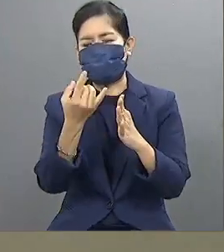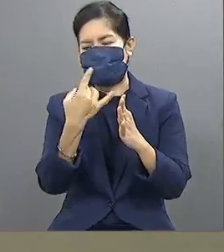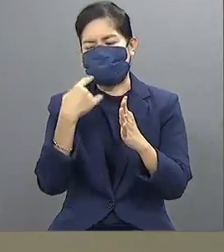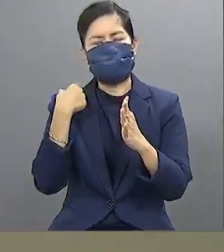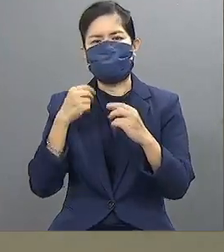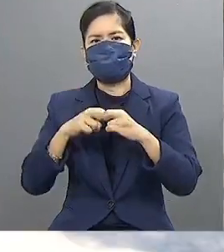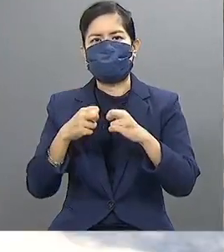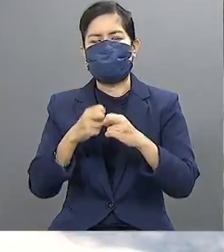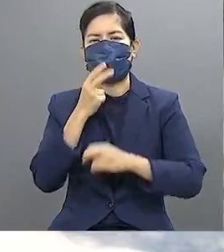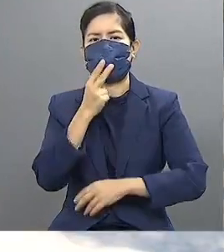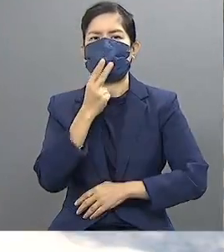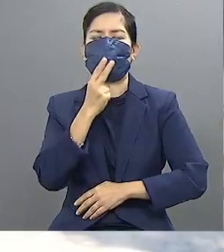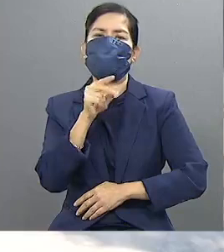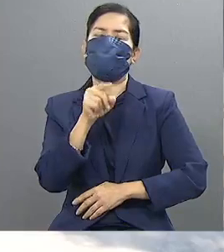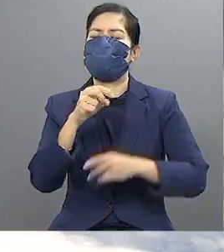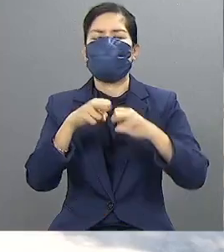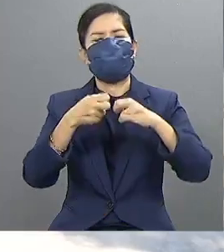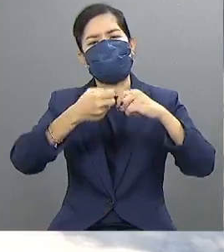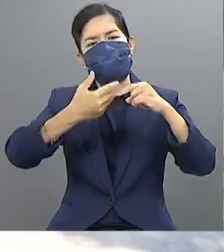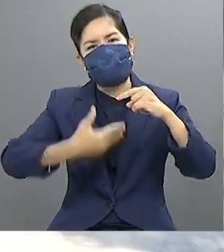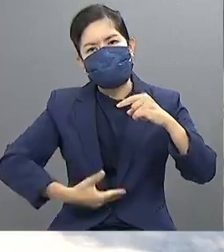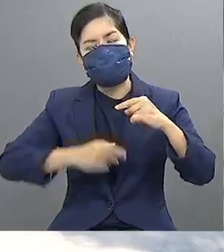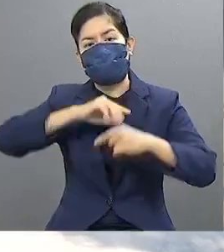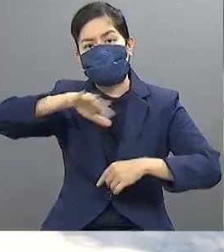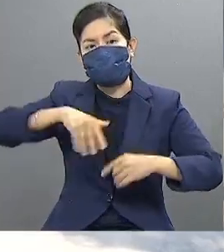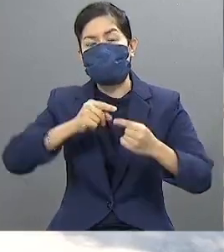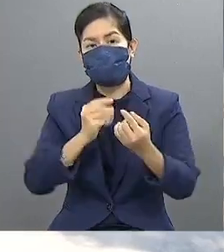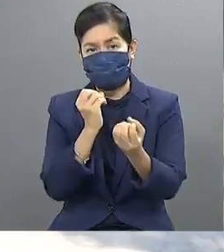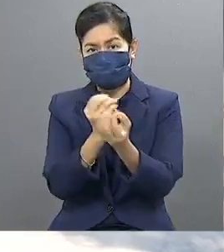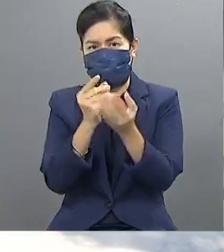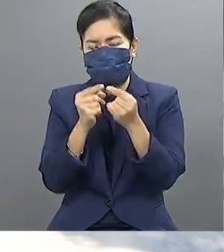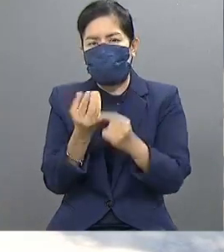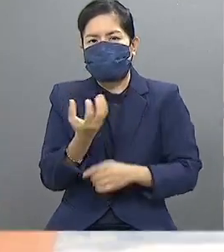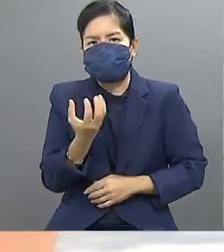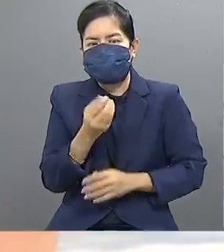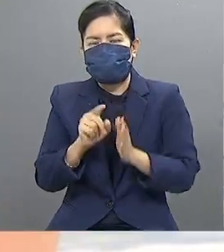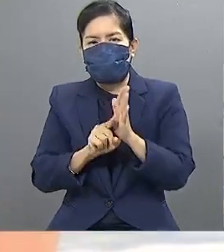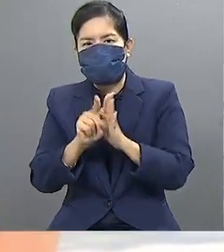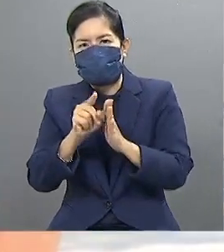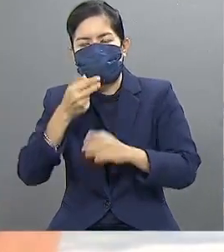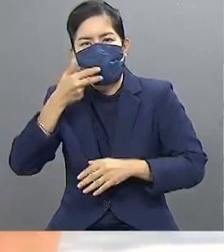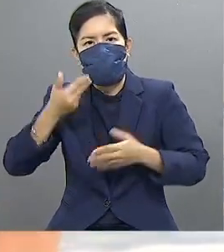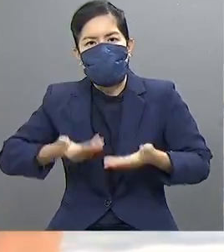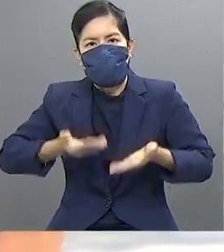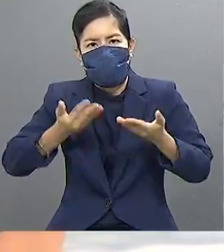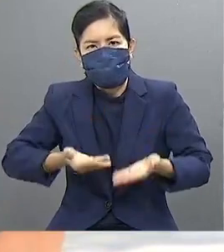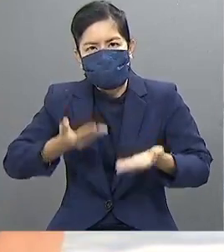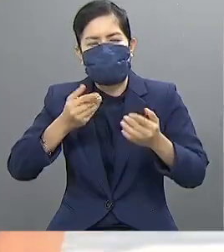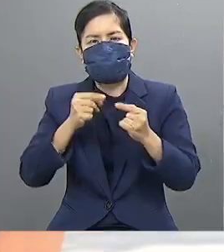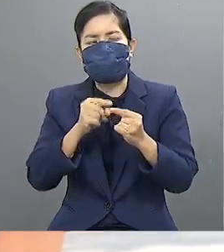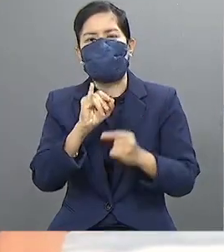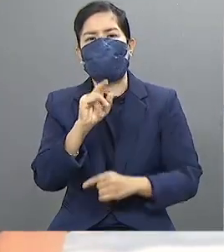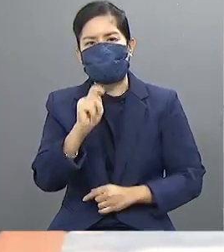ะครับต่างๆเราเนี่ยก็จะสะสมเป็นโรคอ้วนโรคความดันเบาหวานโรคไตมาเป็นครอบครัวนะครับมา